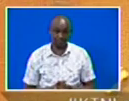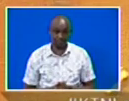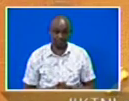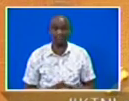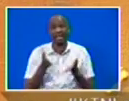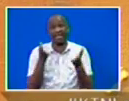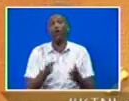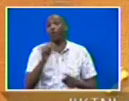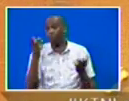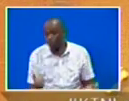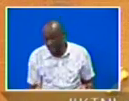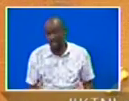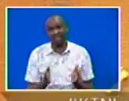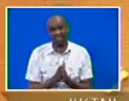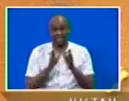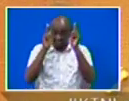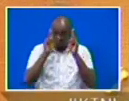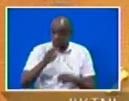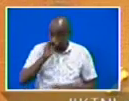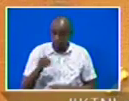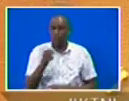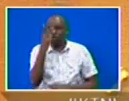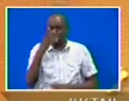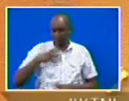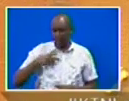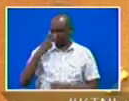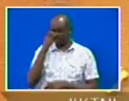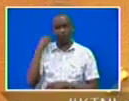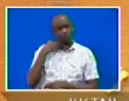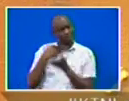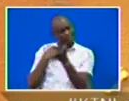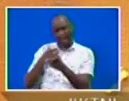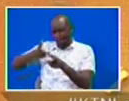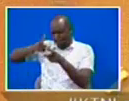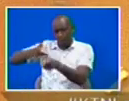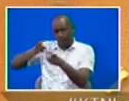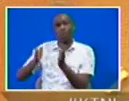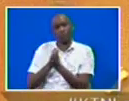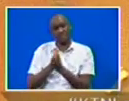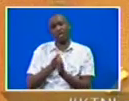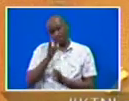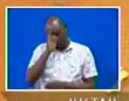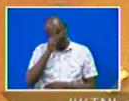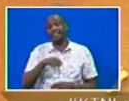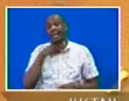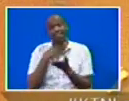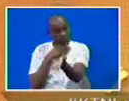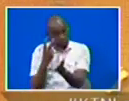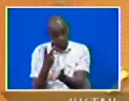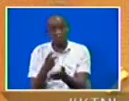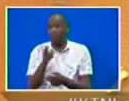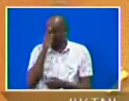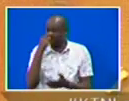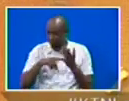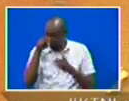basi tuelekee katika mji wa Kisumu ambapo washukiwa wawili wa ujambazi mjini humo wamepigwa risasi na kuuawa na maafisa wa polisi kwa madai